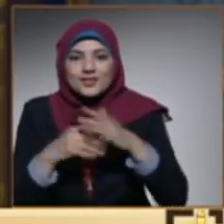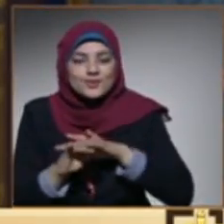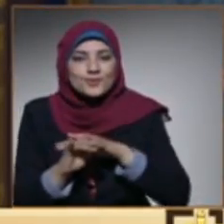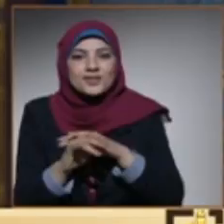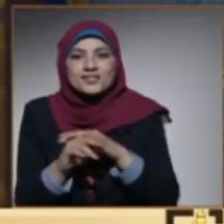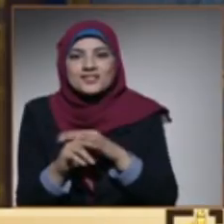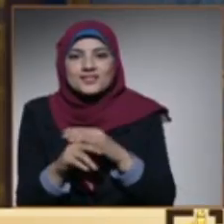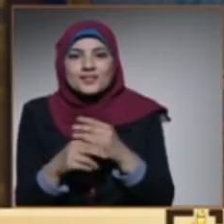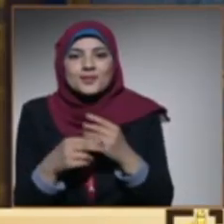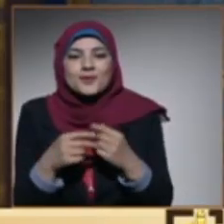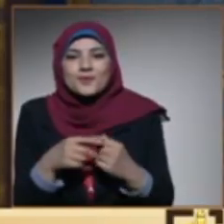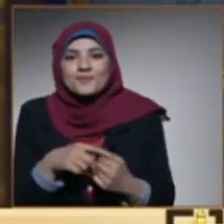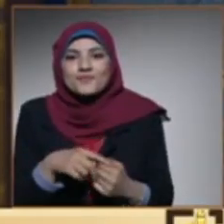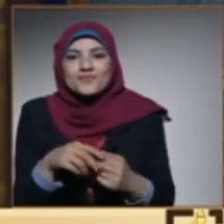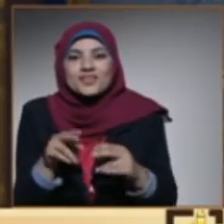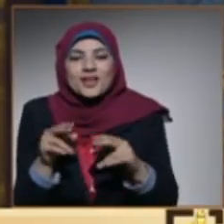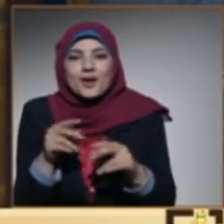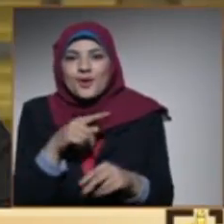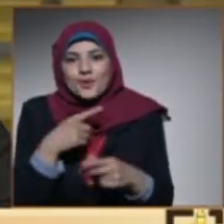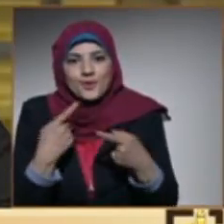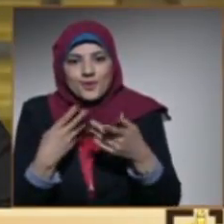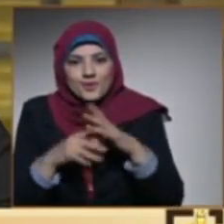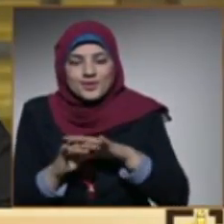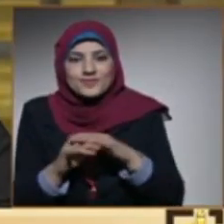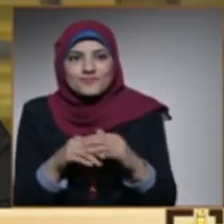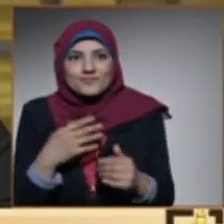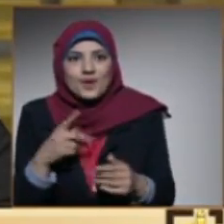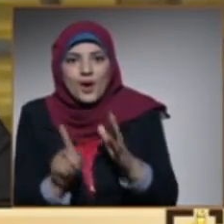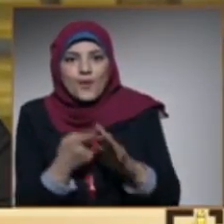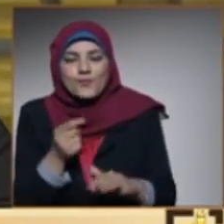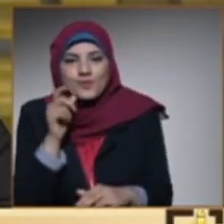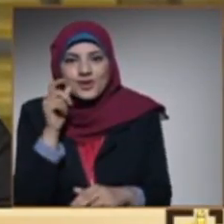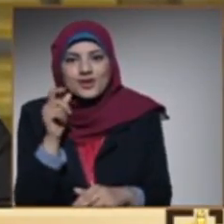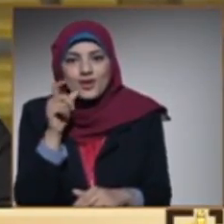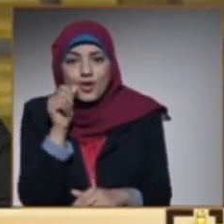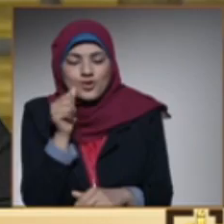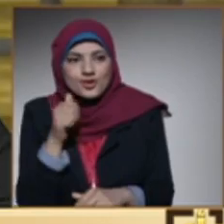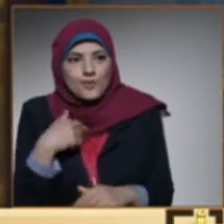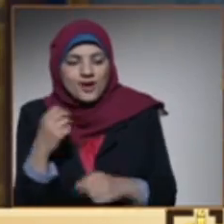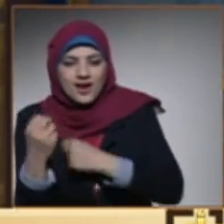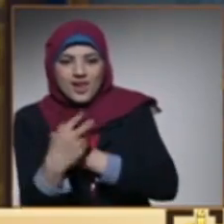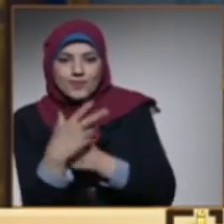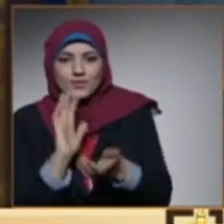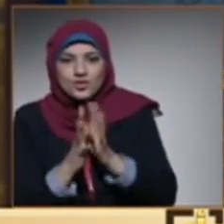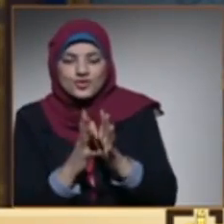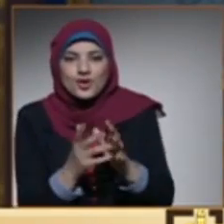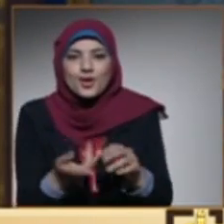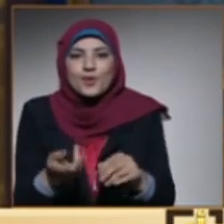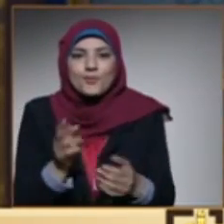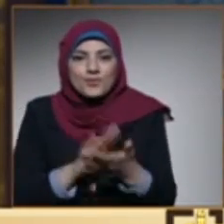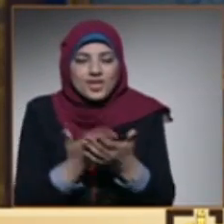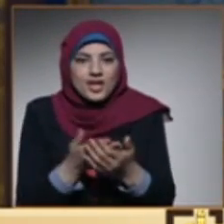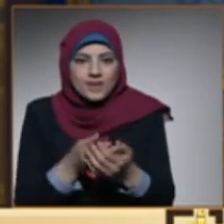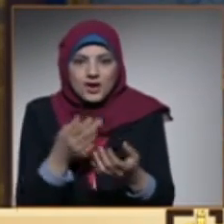هو اصلا اول واحد علمني، هو اول واحد علمني الترجمه الفوريه، انا كنت بعرف اشاره، بس هو اللي علمني الترجمه الفوريه.